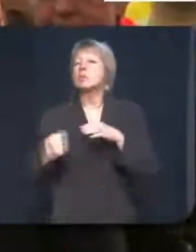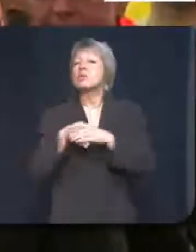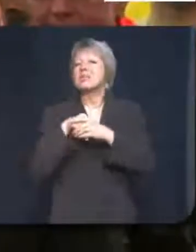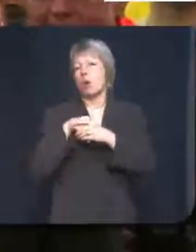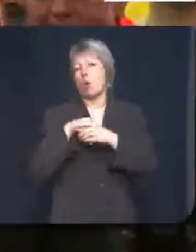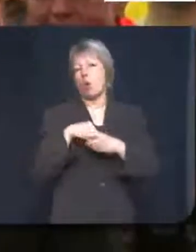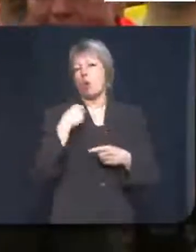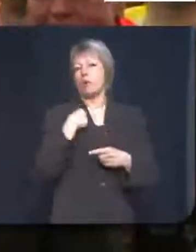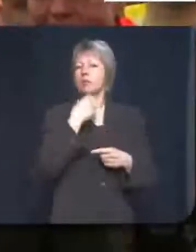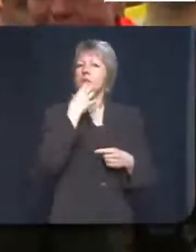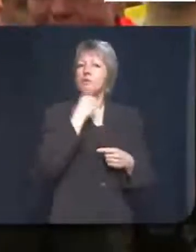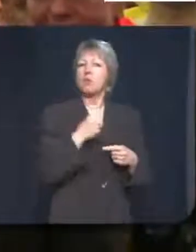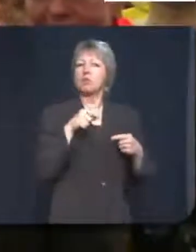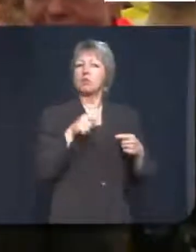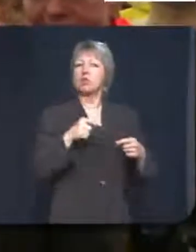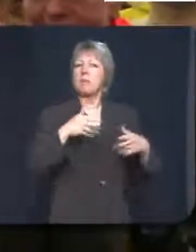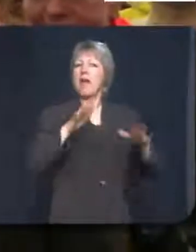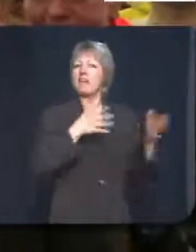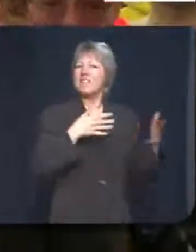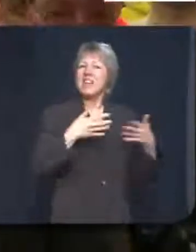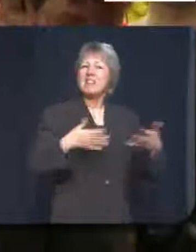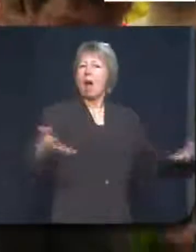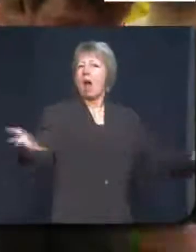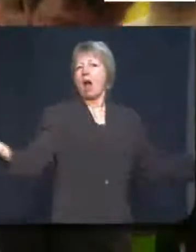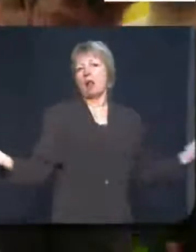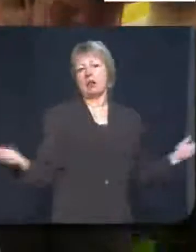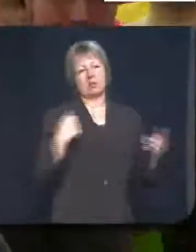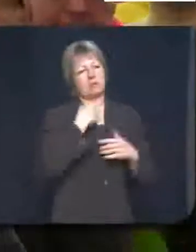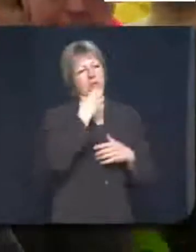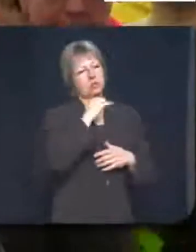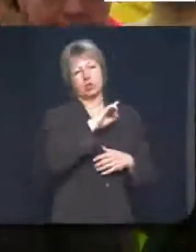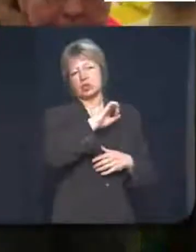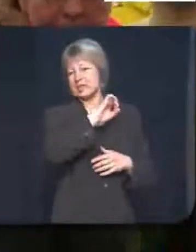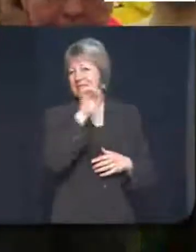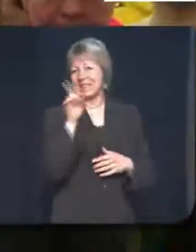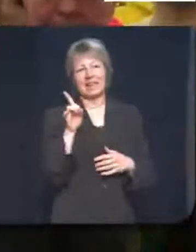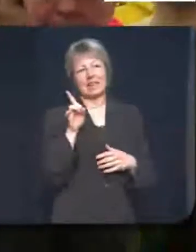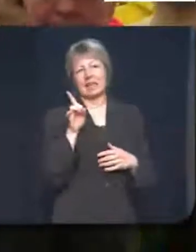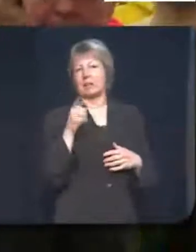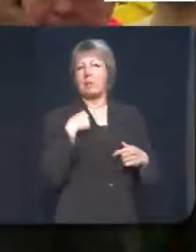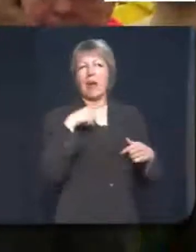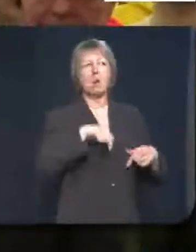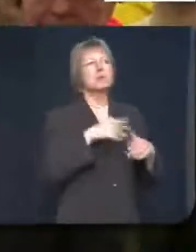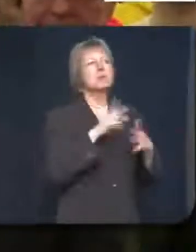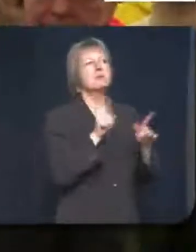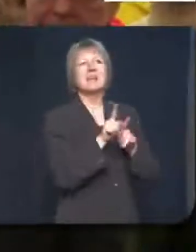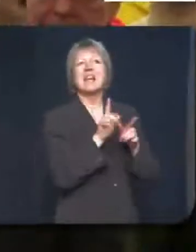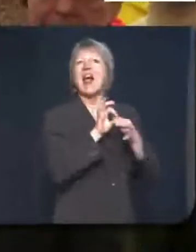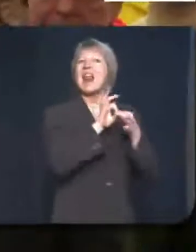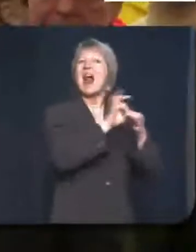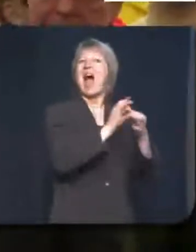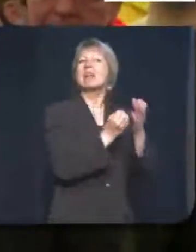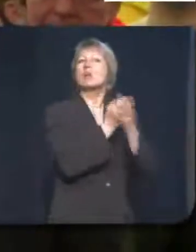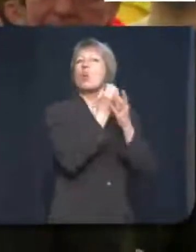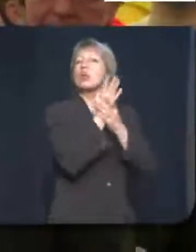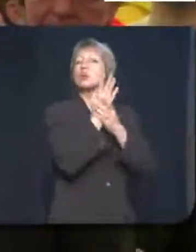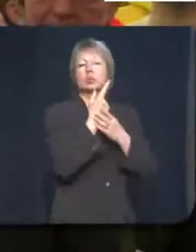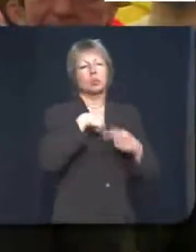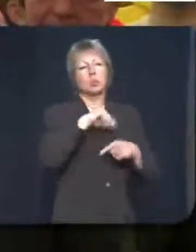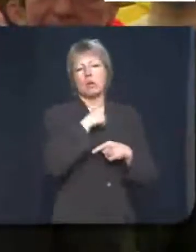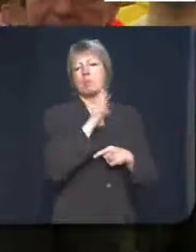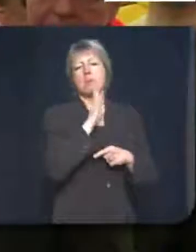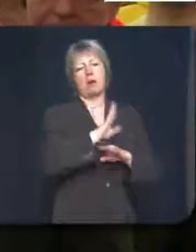wir wollen nicht dass Menschen so das es gibt für uns keine Leitkultur weil wir diesen Begriff ablehnen